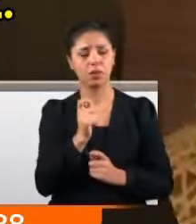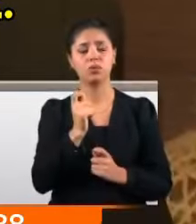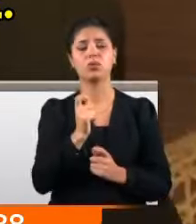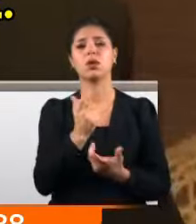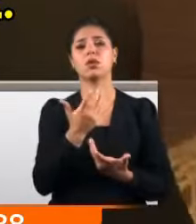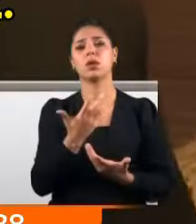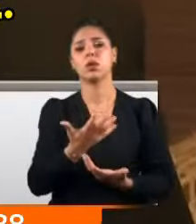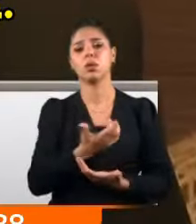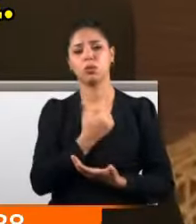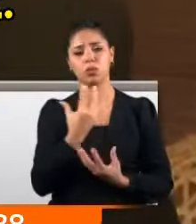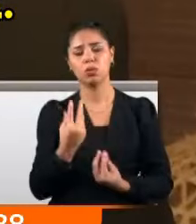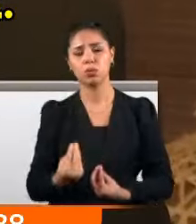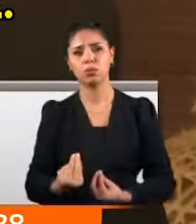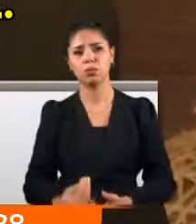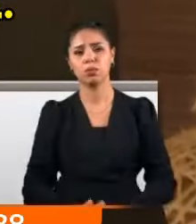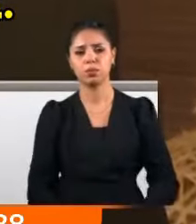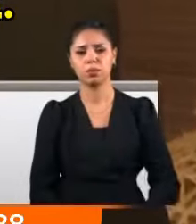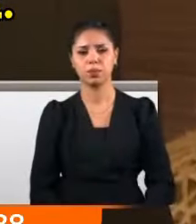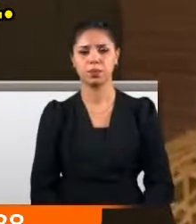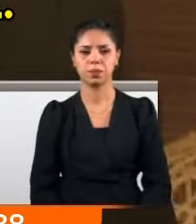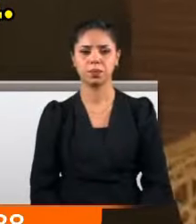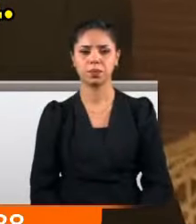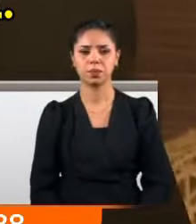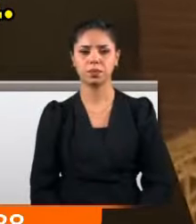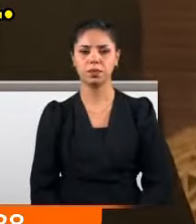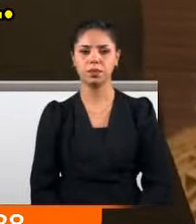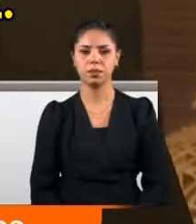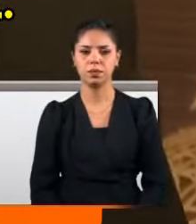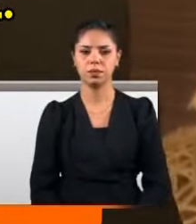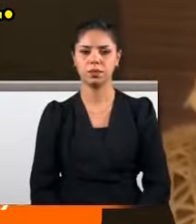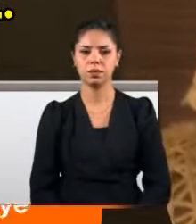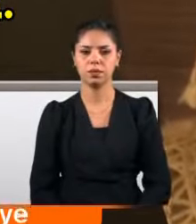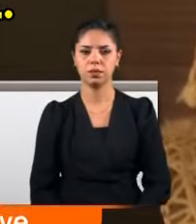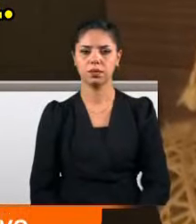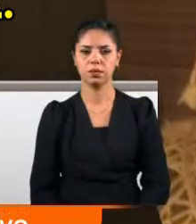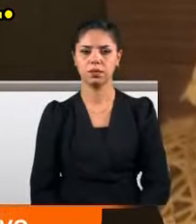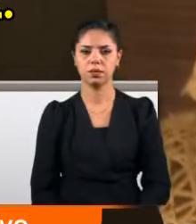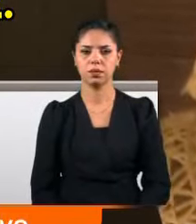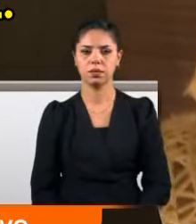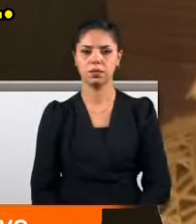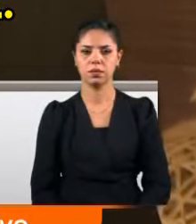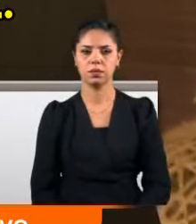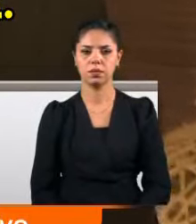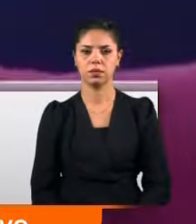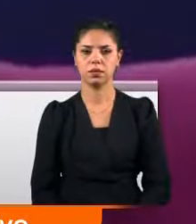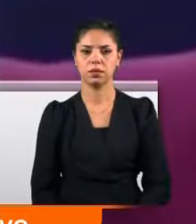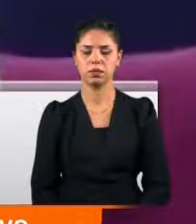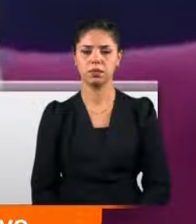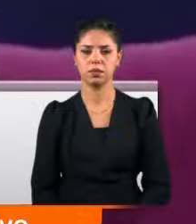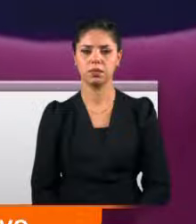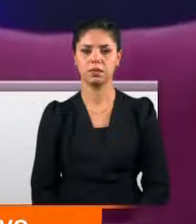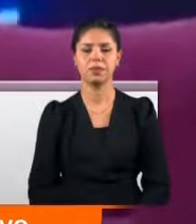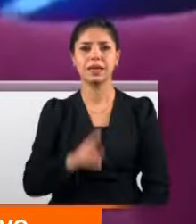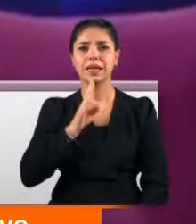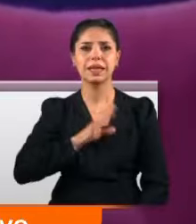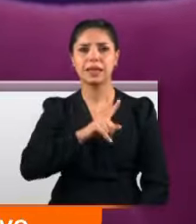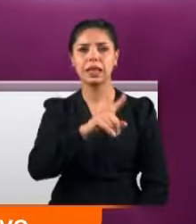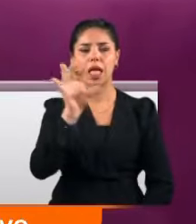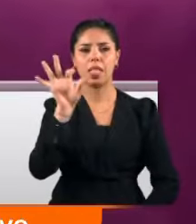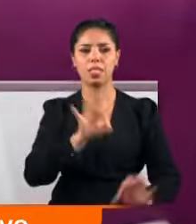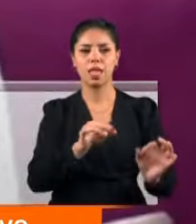için yatıramamıştık hastaneye. Şu anda hastanedeyiz, gözetim altındayız. Biricik kızları